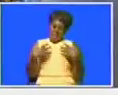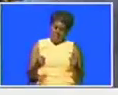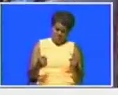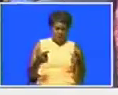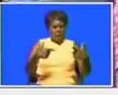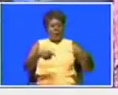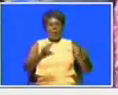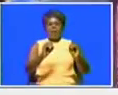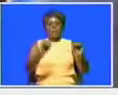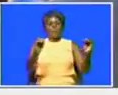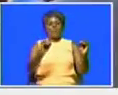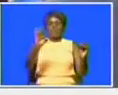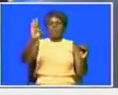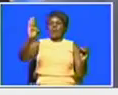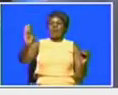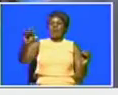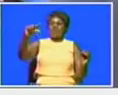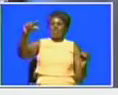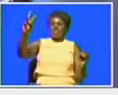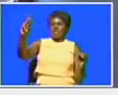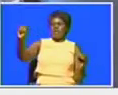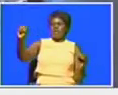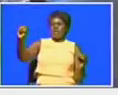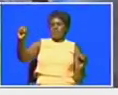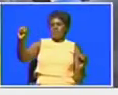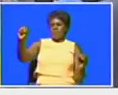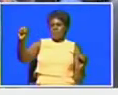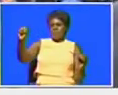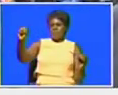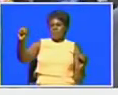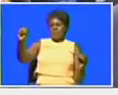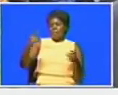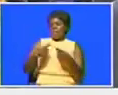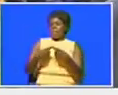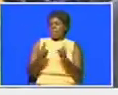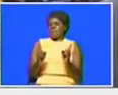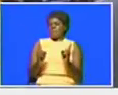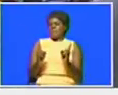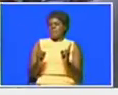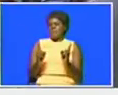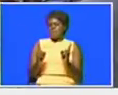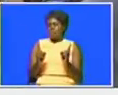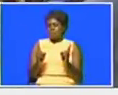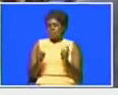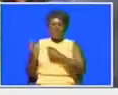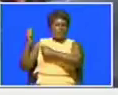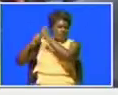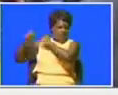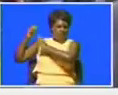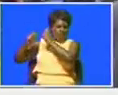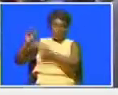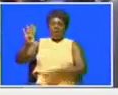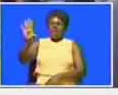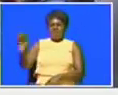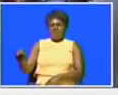haruhusi kufanya hiyo maneno kwa tairi msichana. Lakini mila kwa